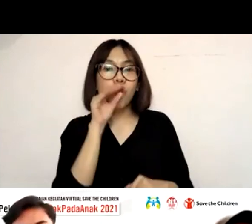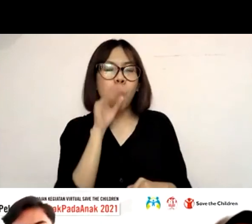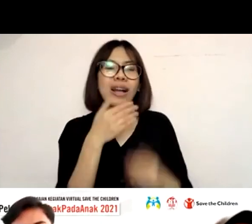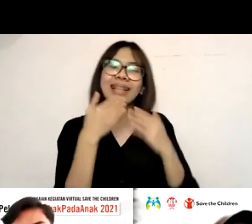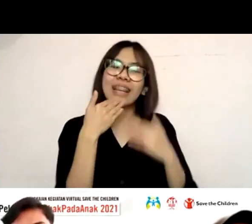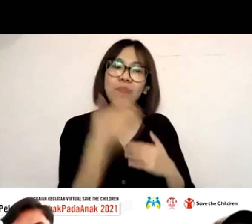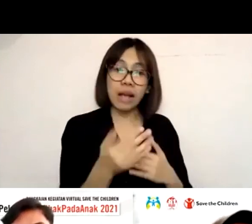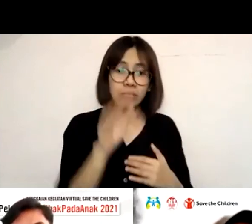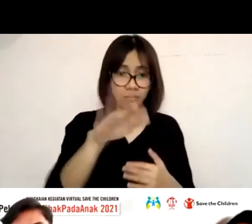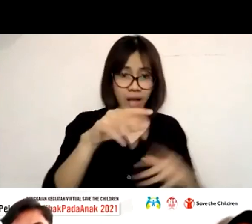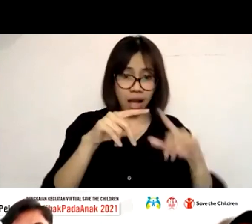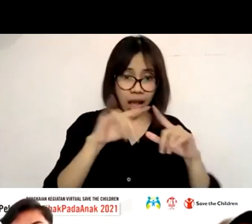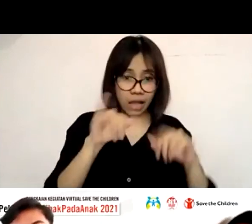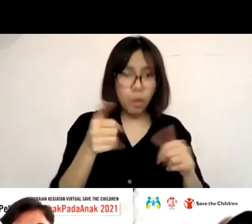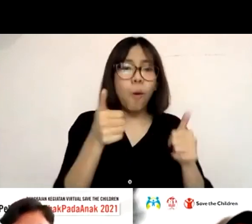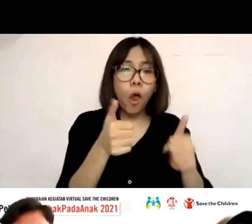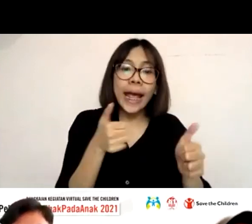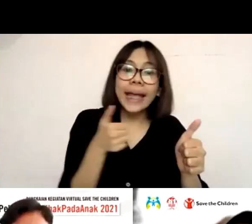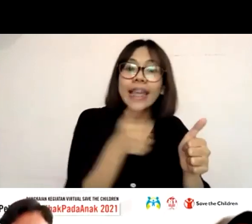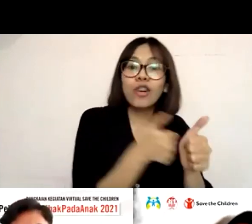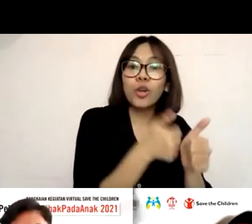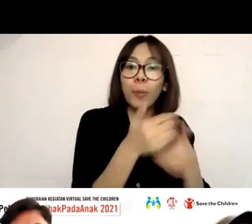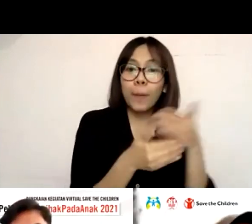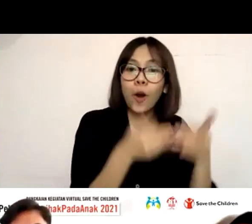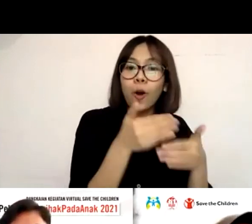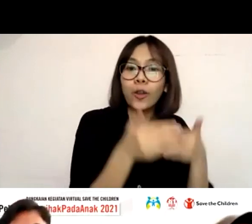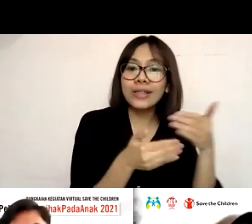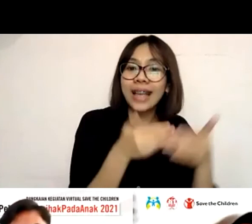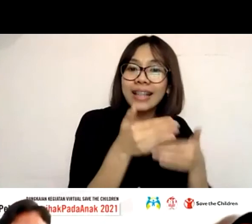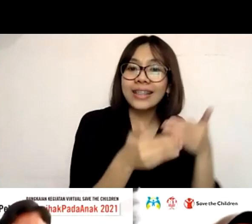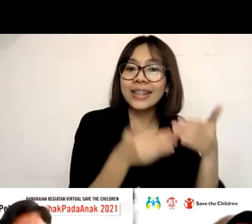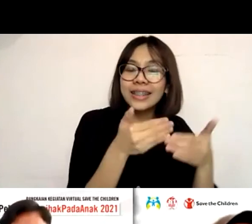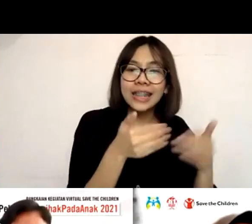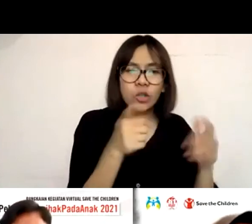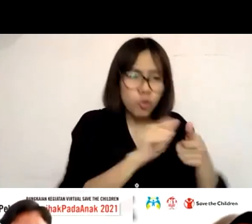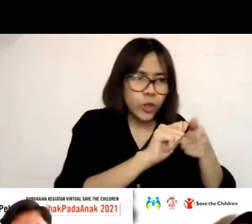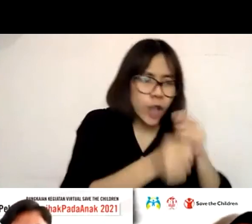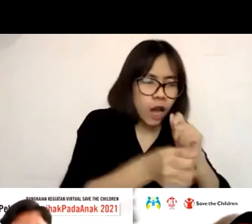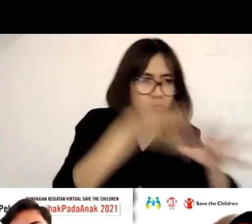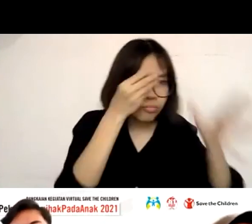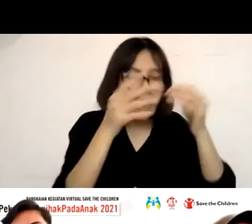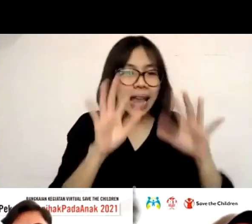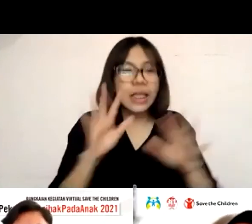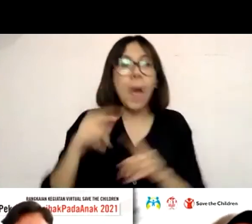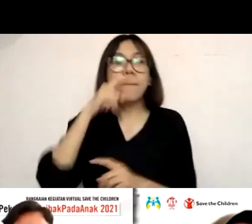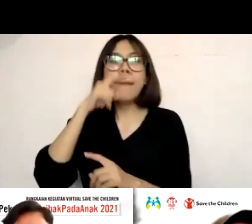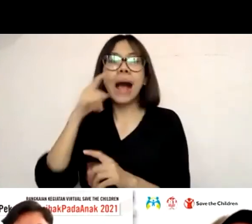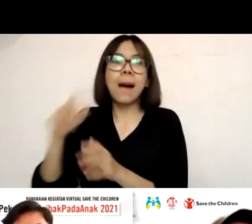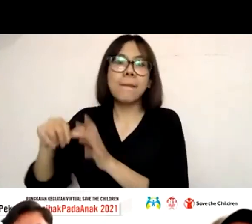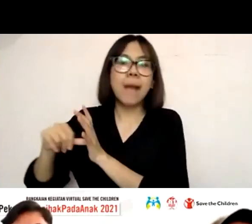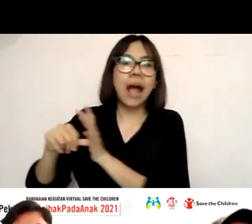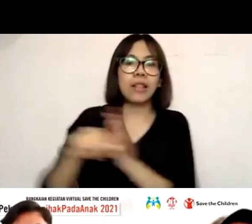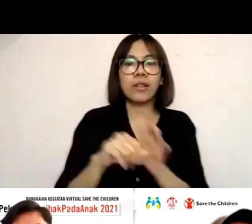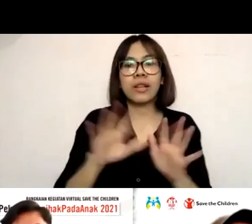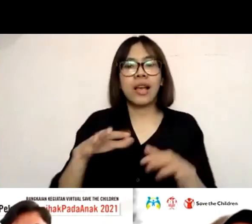dulu prosedurnya, nanti kalau terkendala mungkin langsung bisa kontak Pak Samto gitu ya. Pak Samto nanti siap membantu gitu. Nah, kalau harapannya